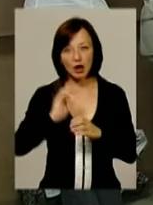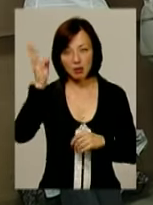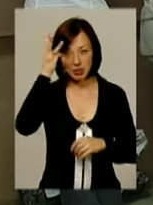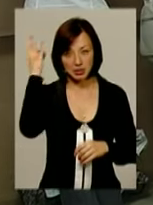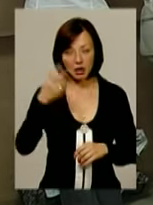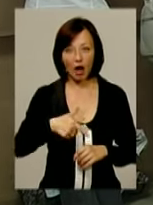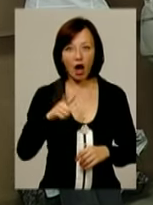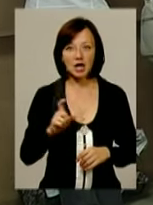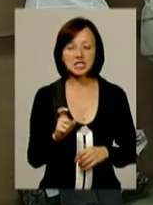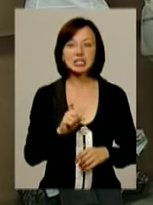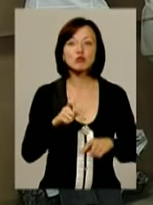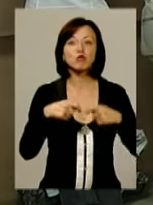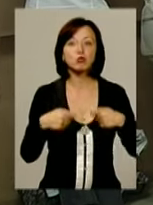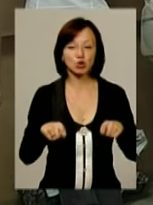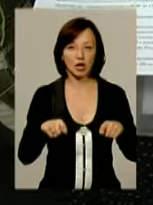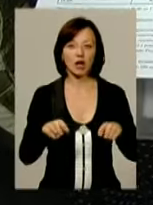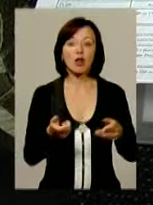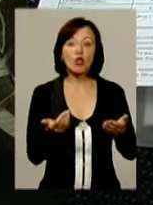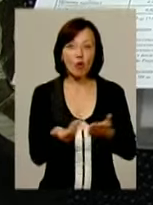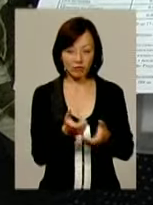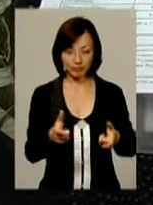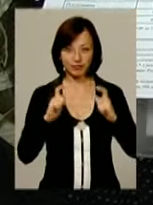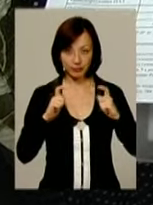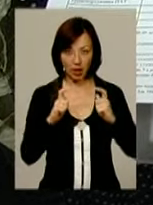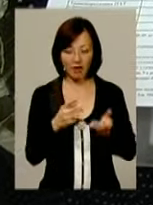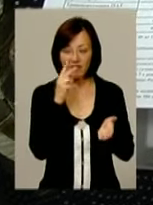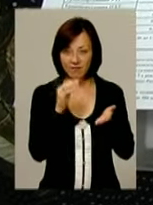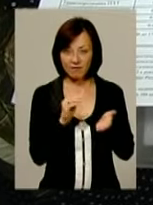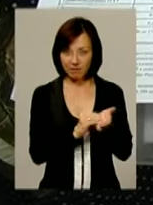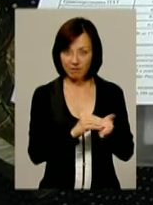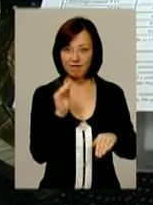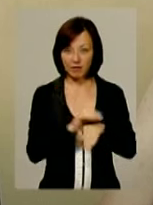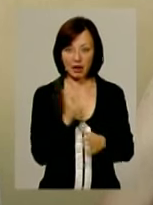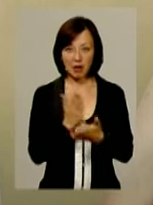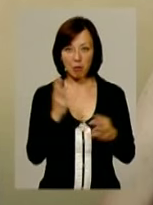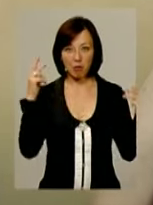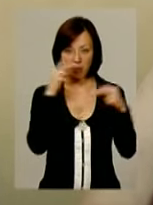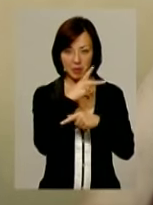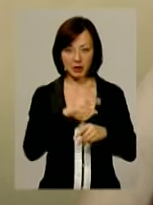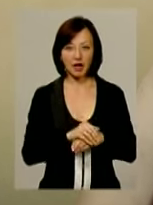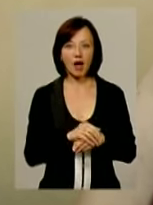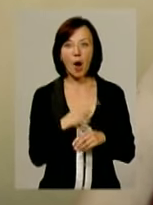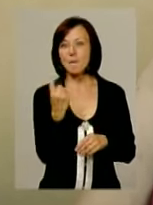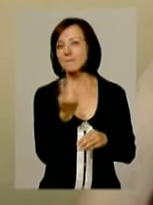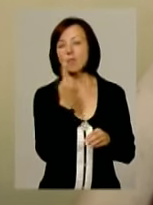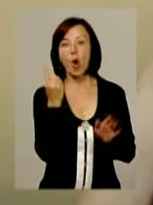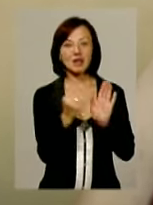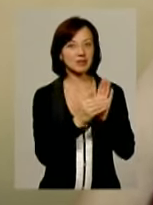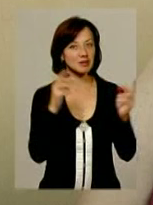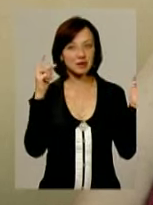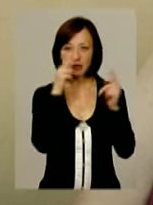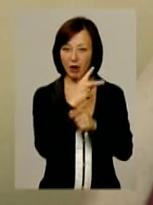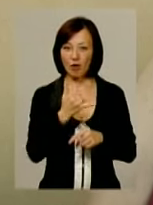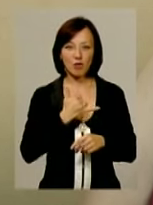«Хмельницькгазбуд». Від нього абоненти вже отримують нові рахунки, а в них виявляються помилки. Показники вже неправильні вказані. У мене вже